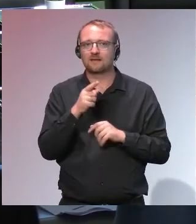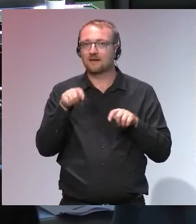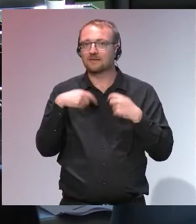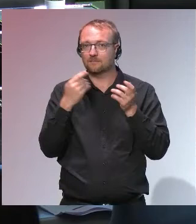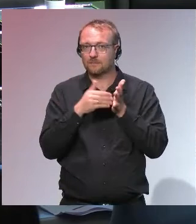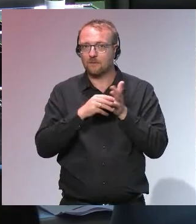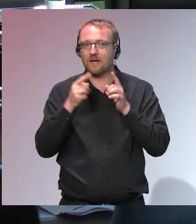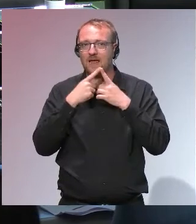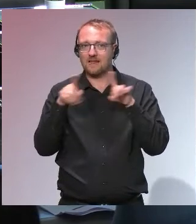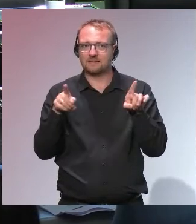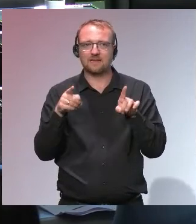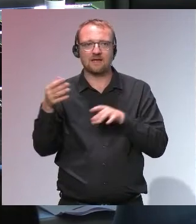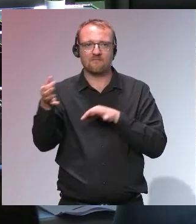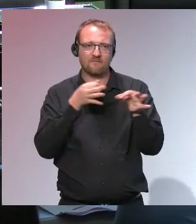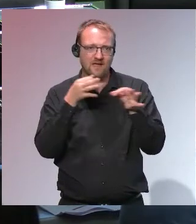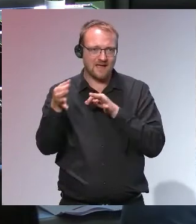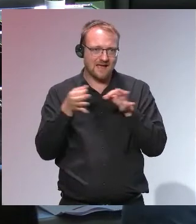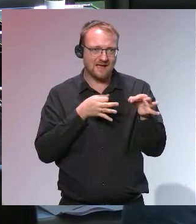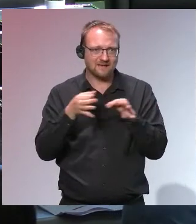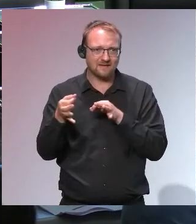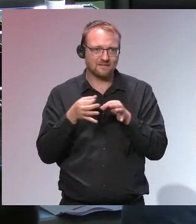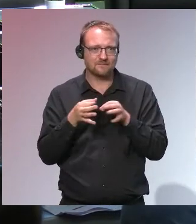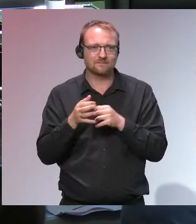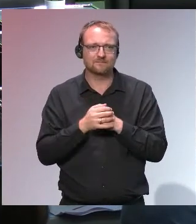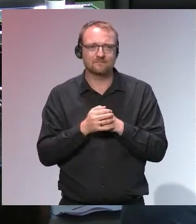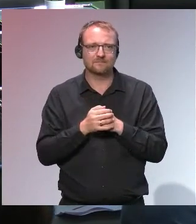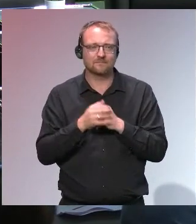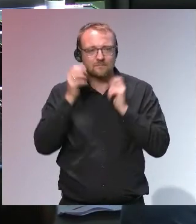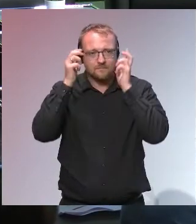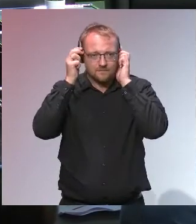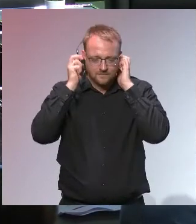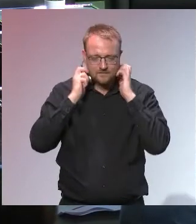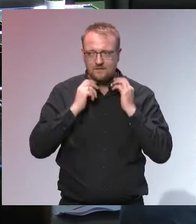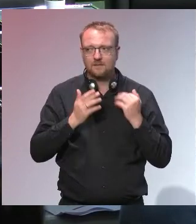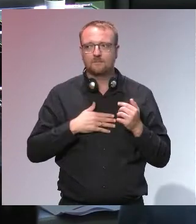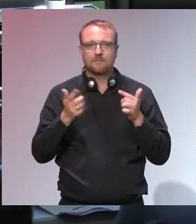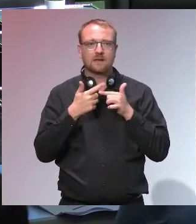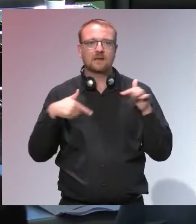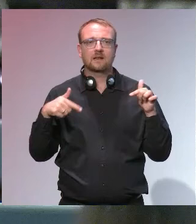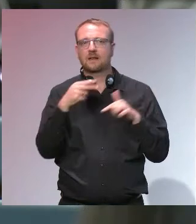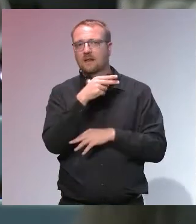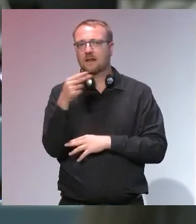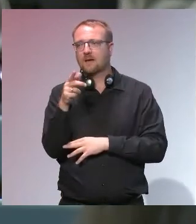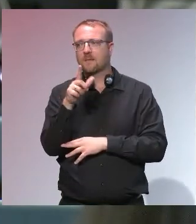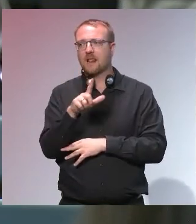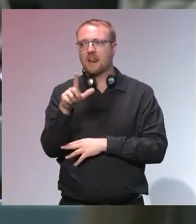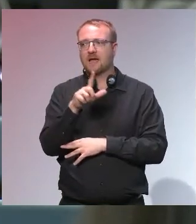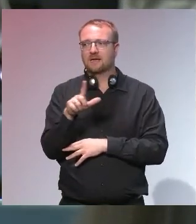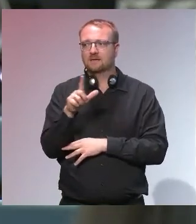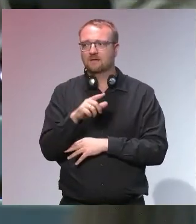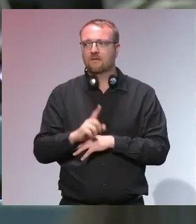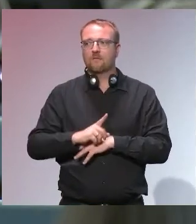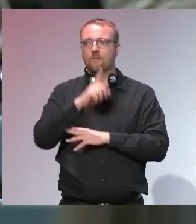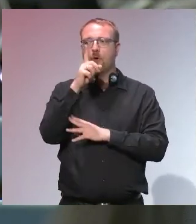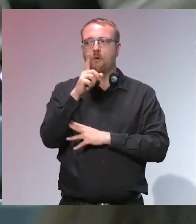bitte. Ja, mein Name ist Birgit Langeder und ich arbeite für die Volkshochschulen und wir haben 260 Volkshochschulen in Österreich.